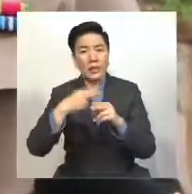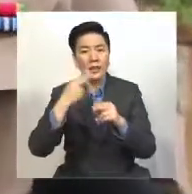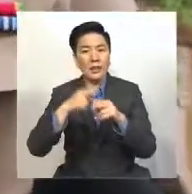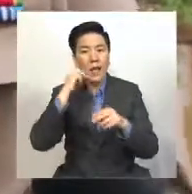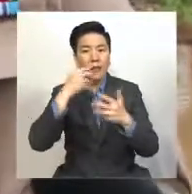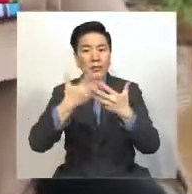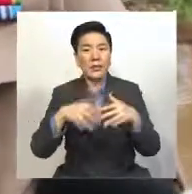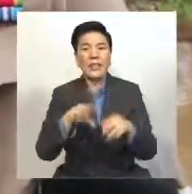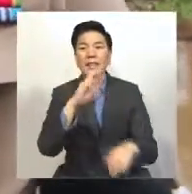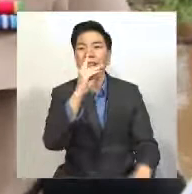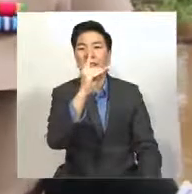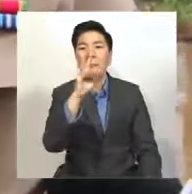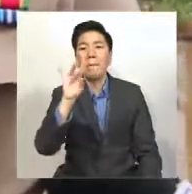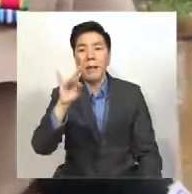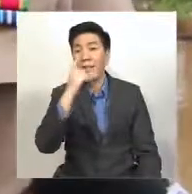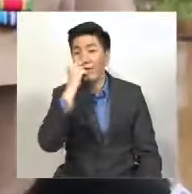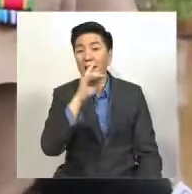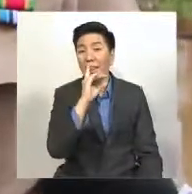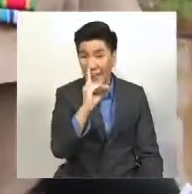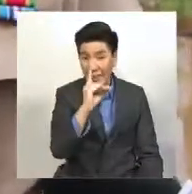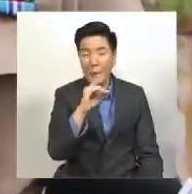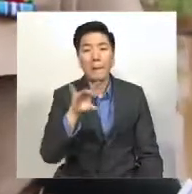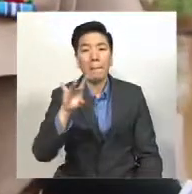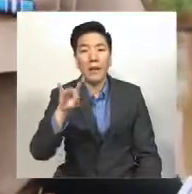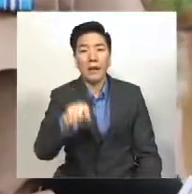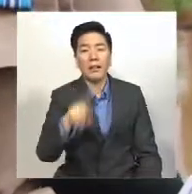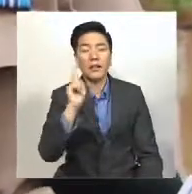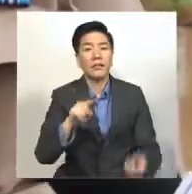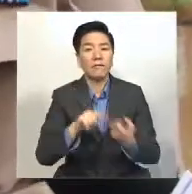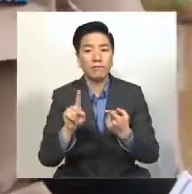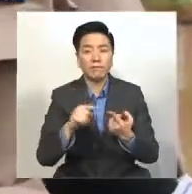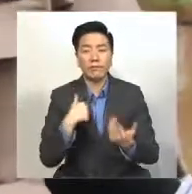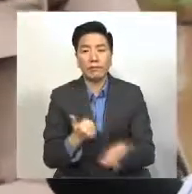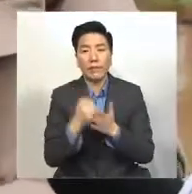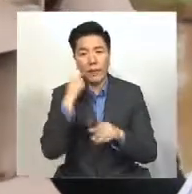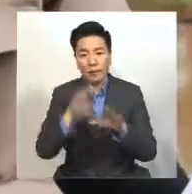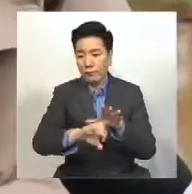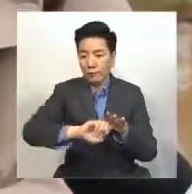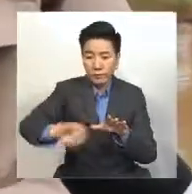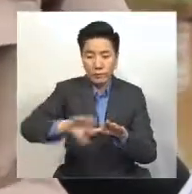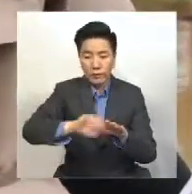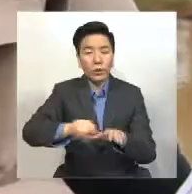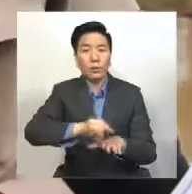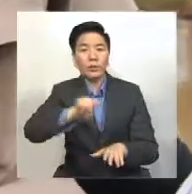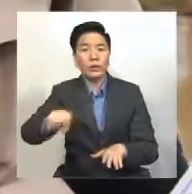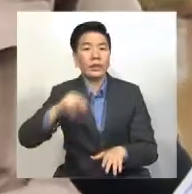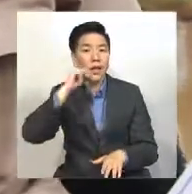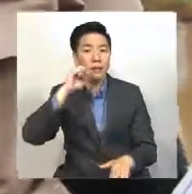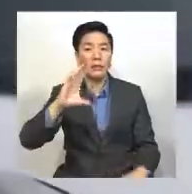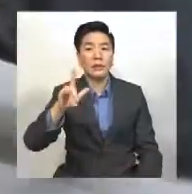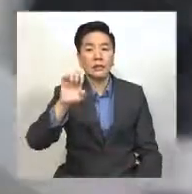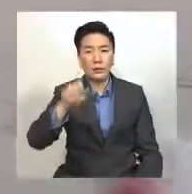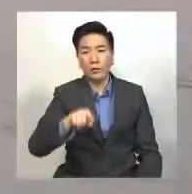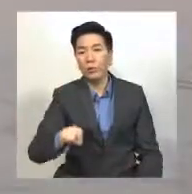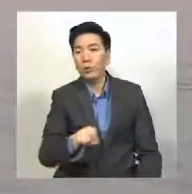ว่าD8นะครับตรงนั้นน่ะก็จะเป็นจุดที่สามารถที่จะเอาน้ำออกไปไหลลงแม่น้ำชีได้น